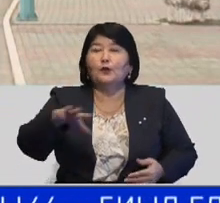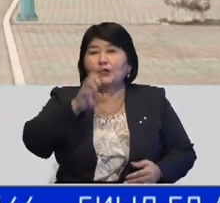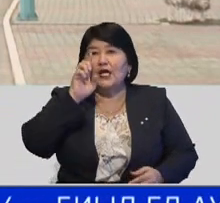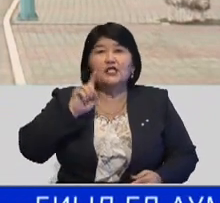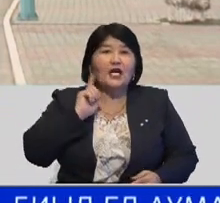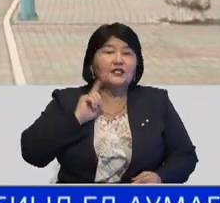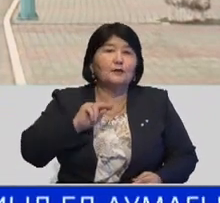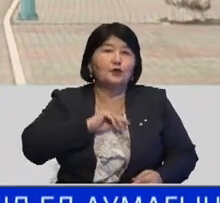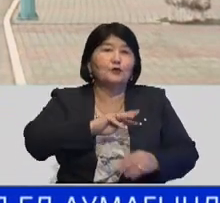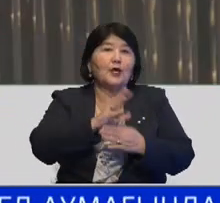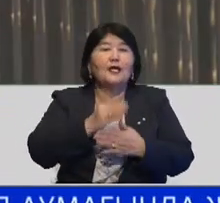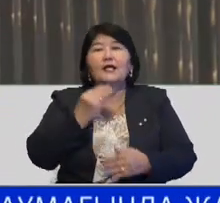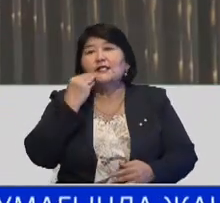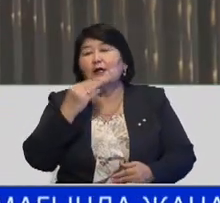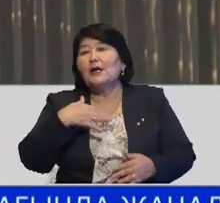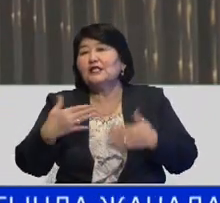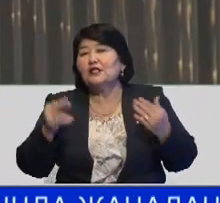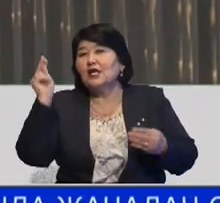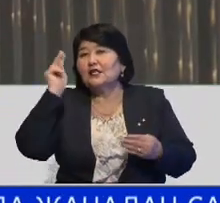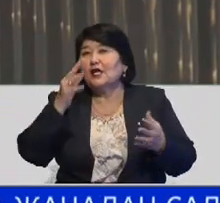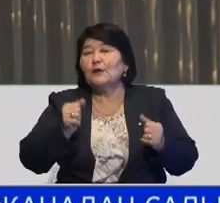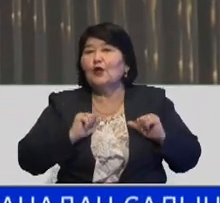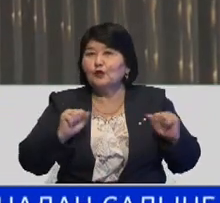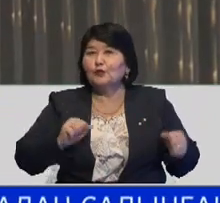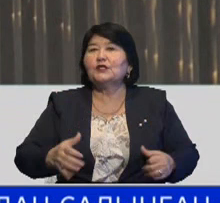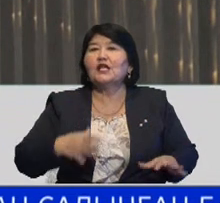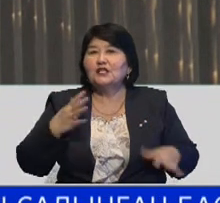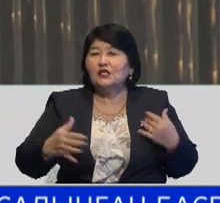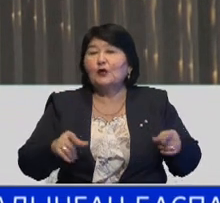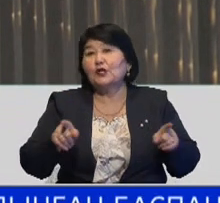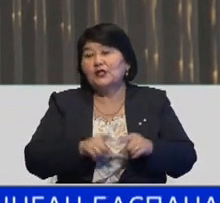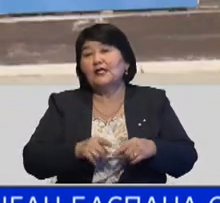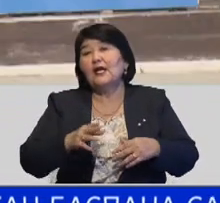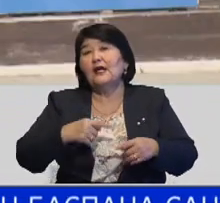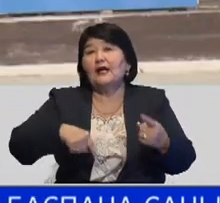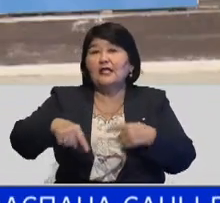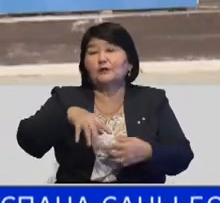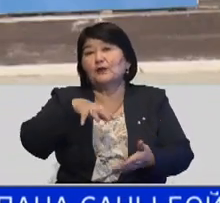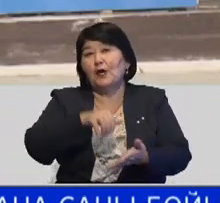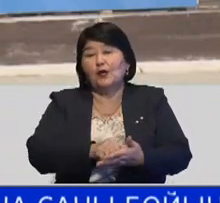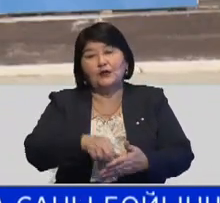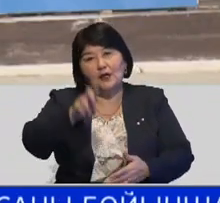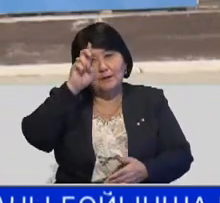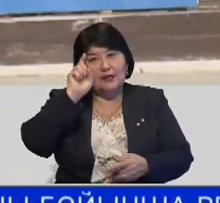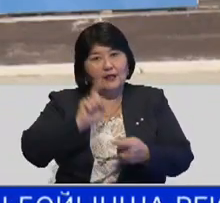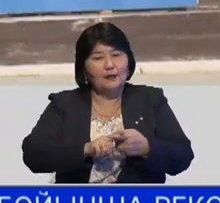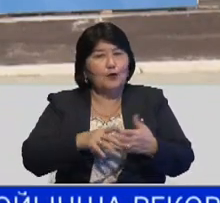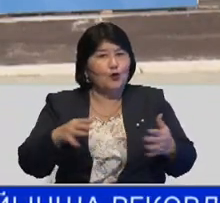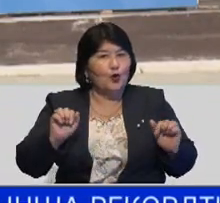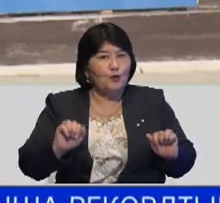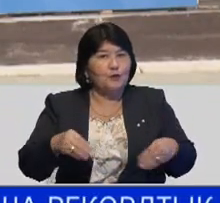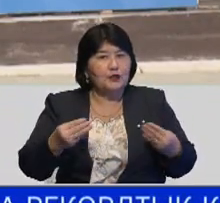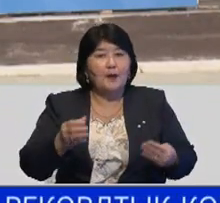жастарды жұмыспен қамтуға, сапалы әрі жан-жақты білім алып, спортпен шұғылдануына және кәсіпкерлікпен айналысуға мемлекет тарапынан үлкен мүмкіндік